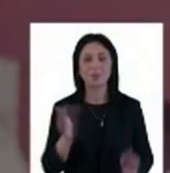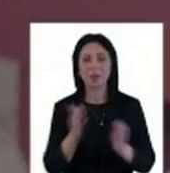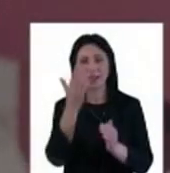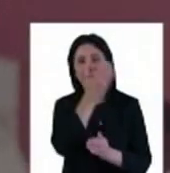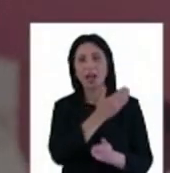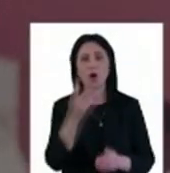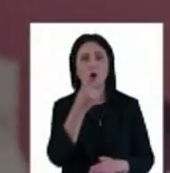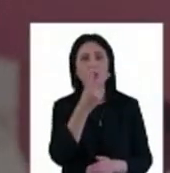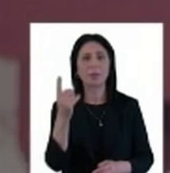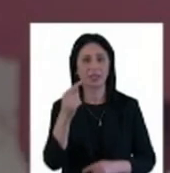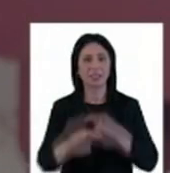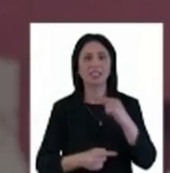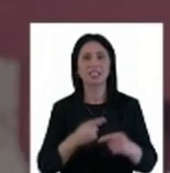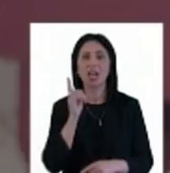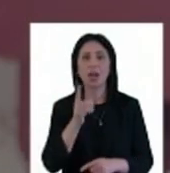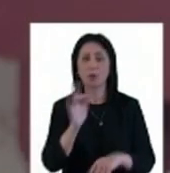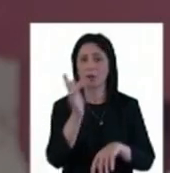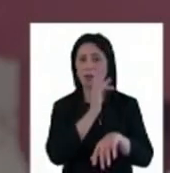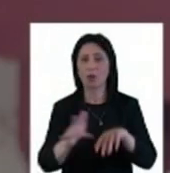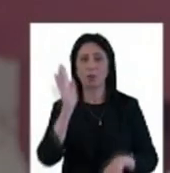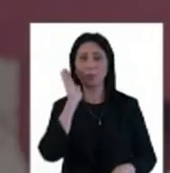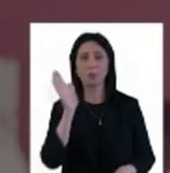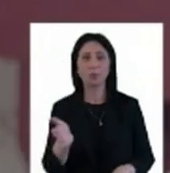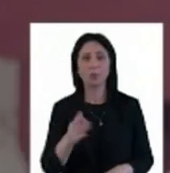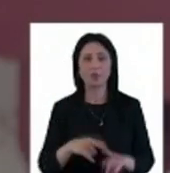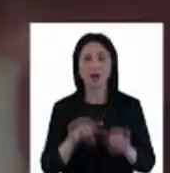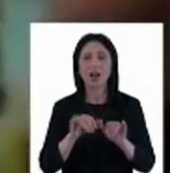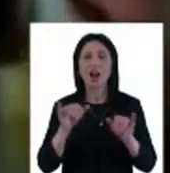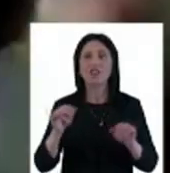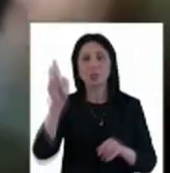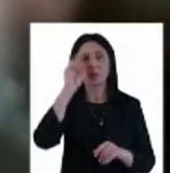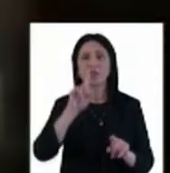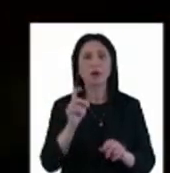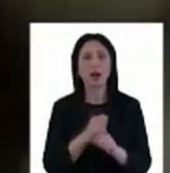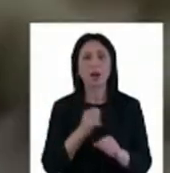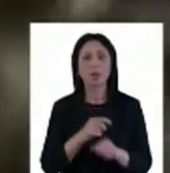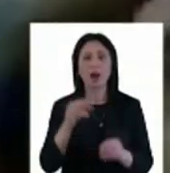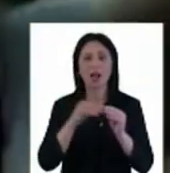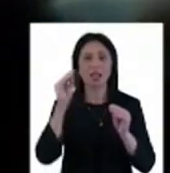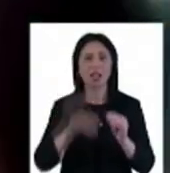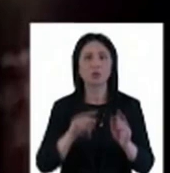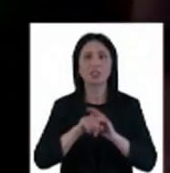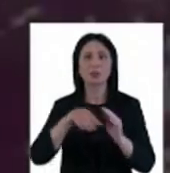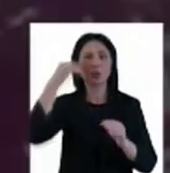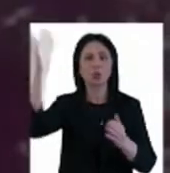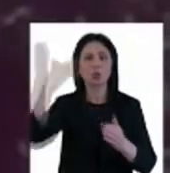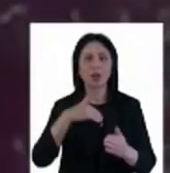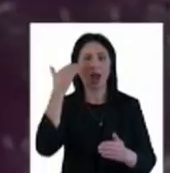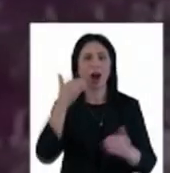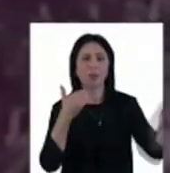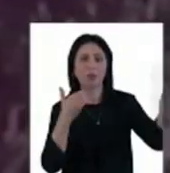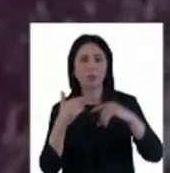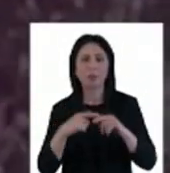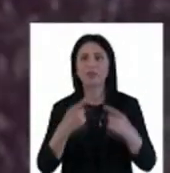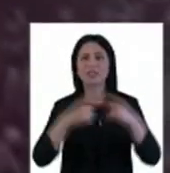ჩვენს პატარა ერთს 21 საუკუნეში ემუქრება გაქრობა. დამვითარებაში მთავრობა 10,000-ობით მიგრანტს თურქეთიდან,